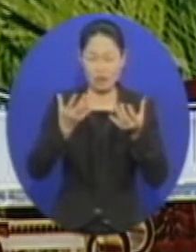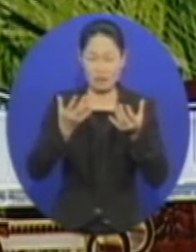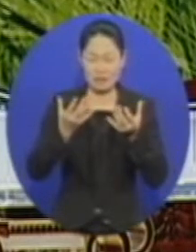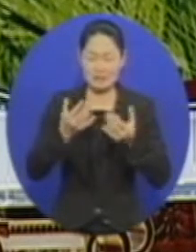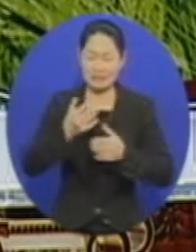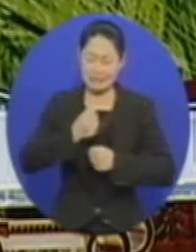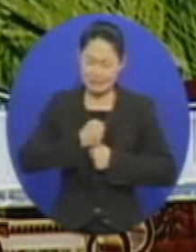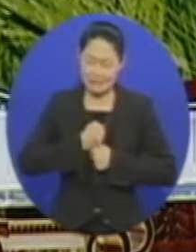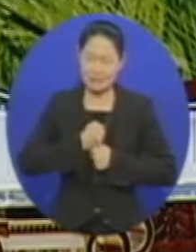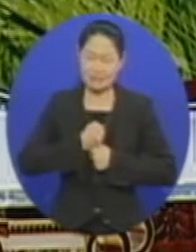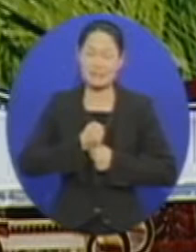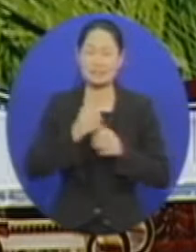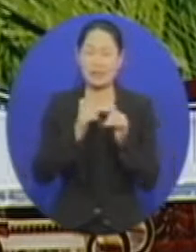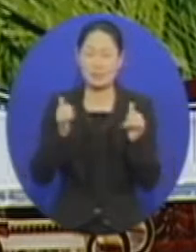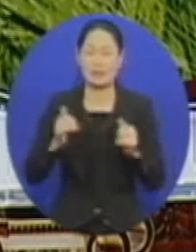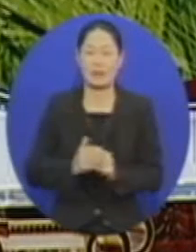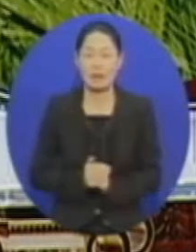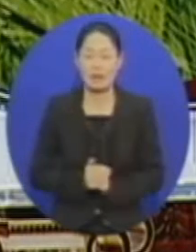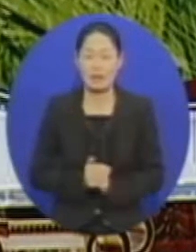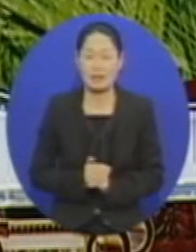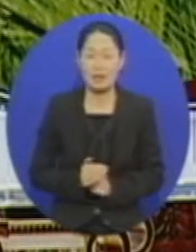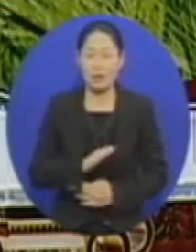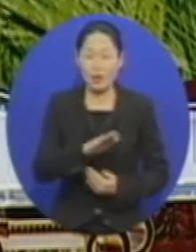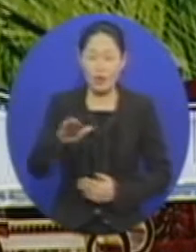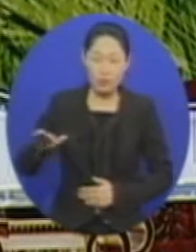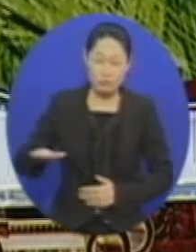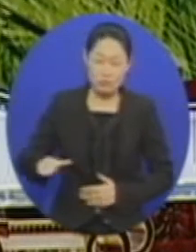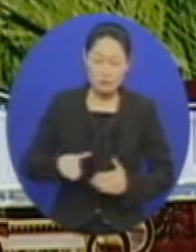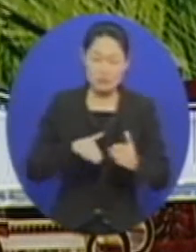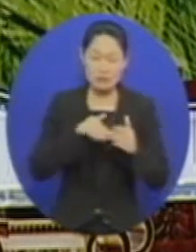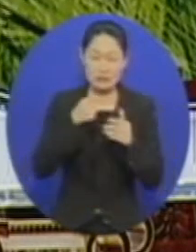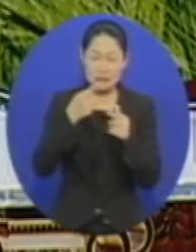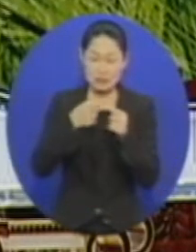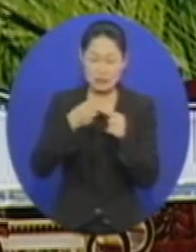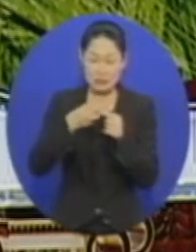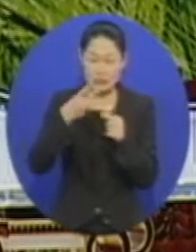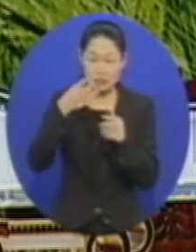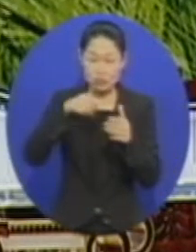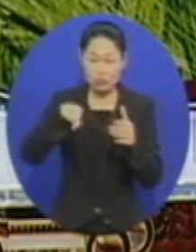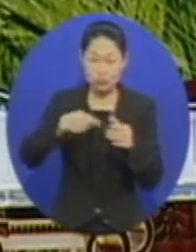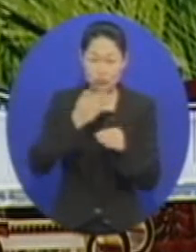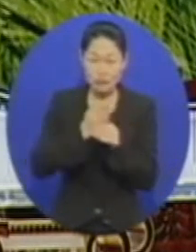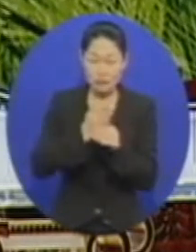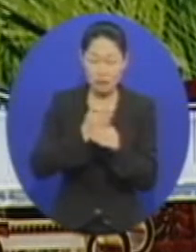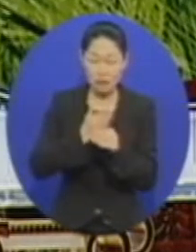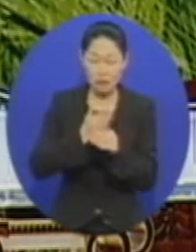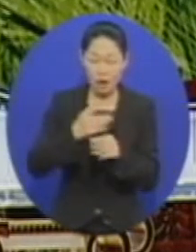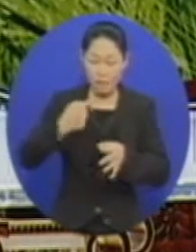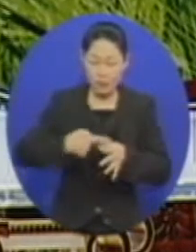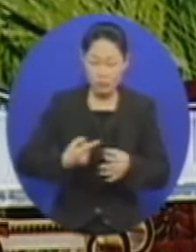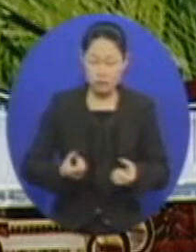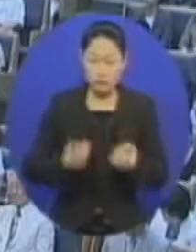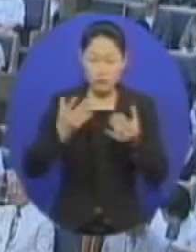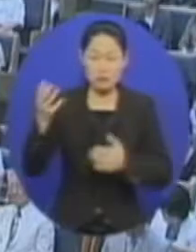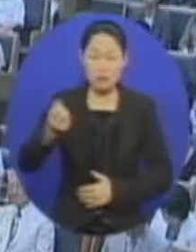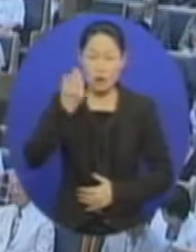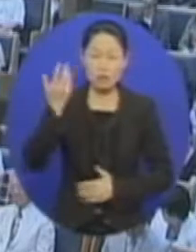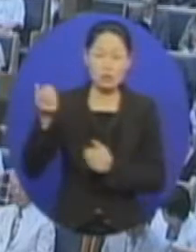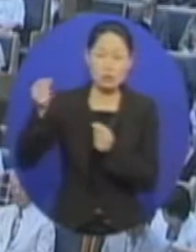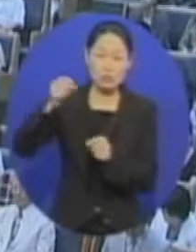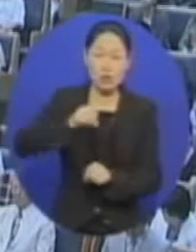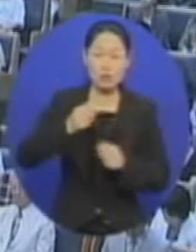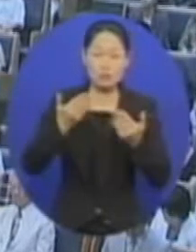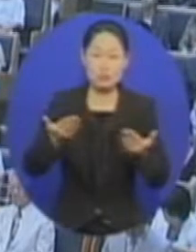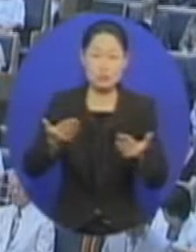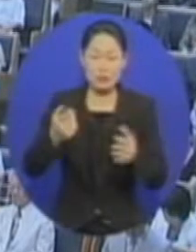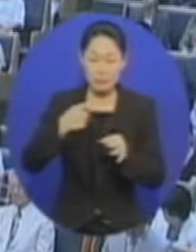입니다 여러분이 중에서 이 백주 절 절 기 성명이 부어 지시는 이 맥주